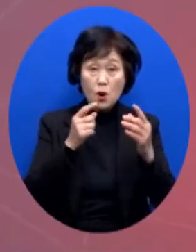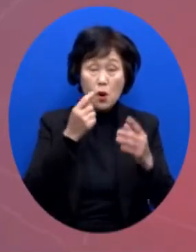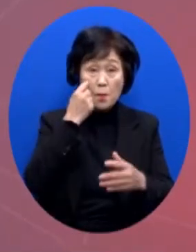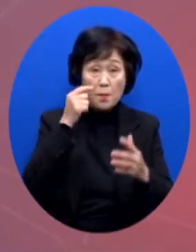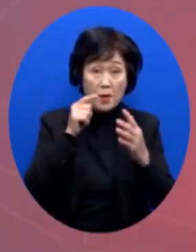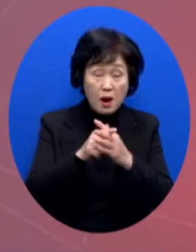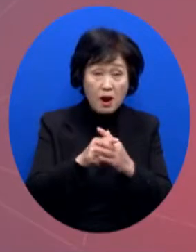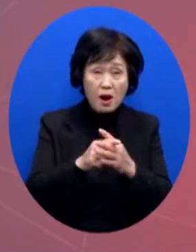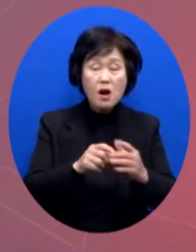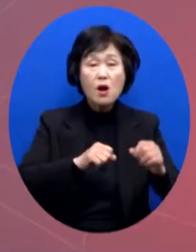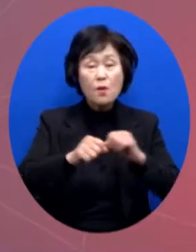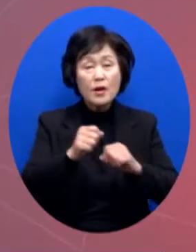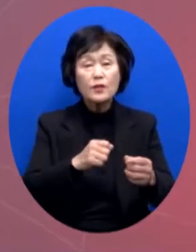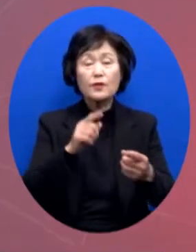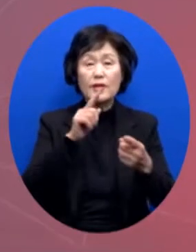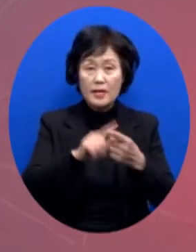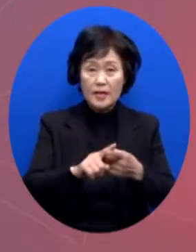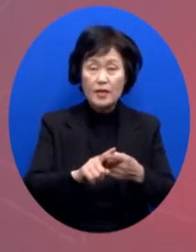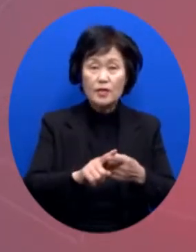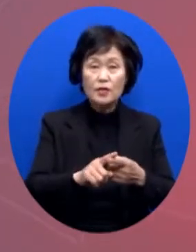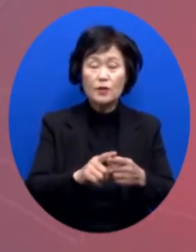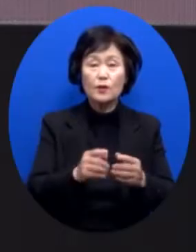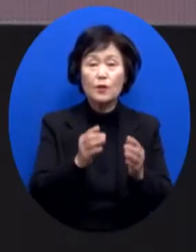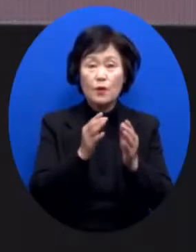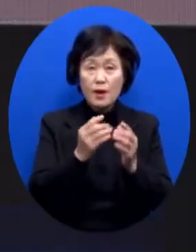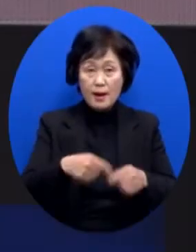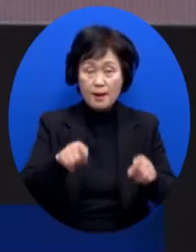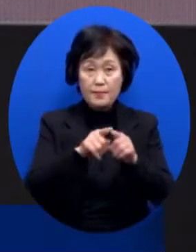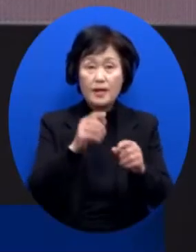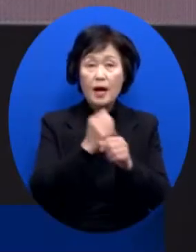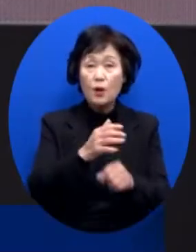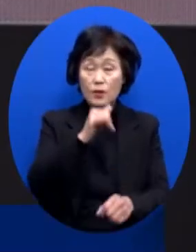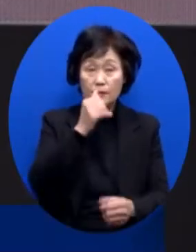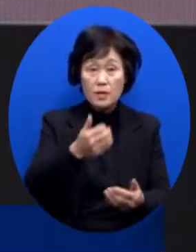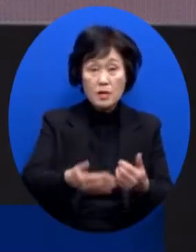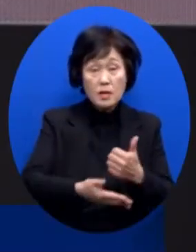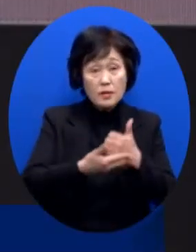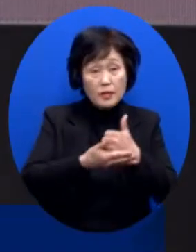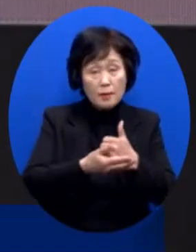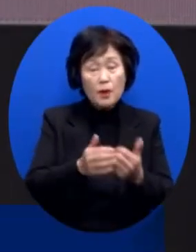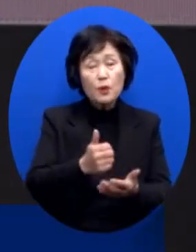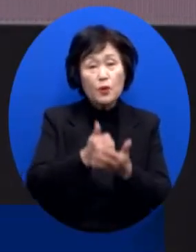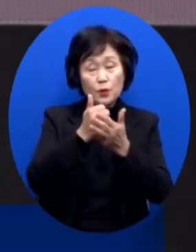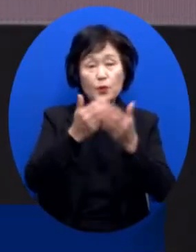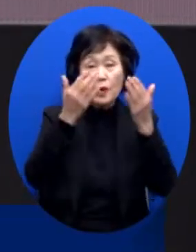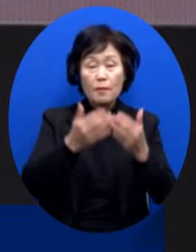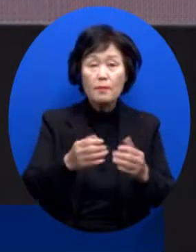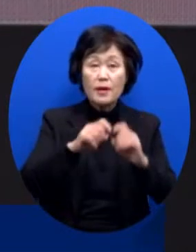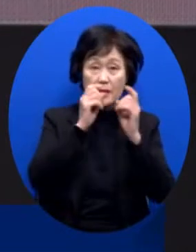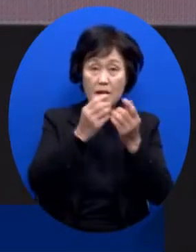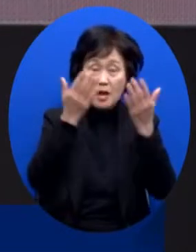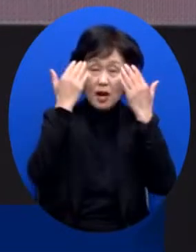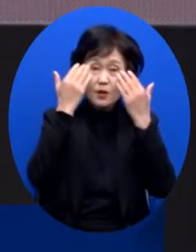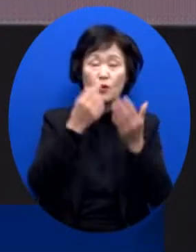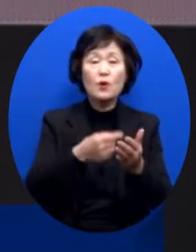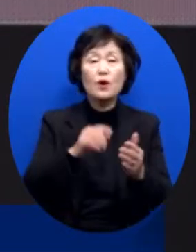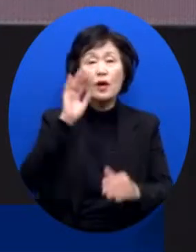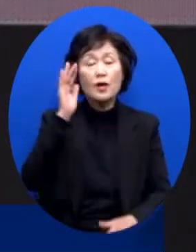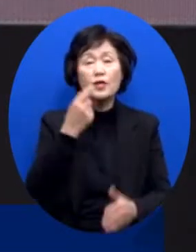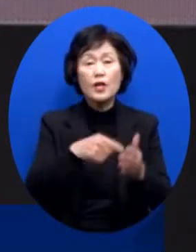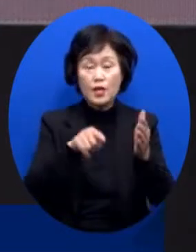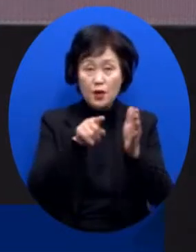활동에도 나선다는 기회입니다 친척 받고 존경 받는 기독교 사업이 되도록 노력하는 들을 목조로 그